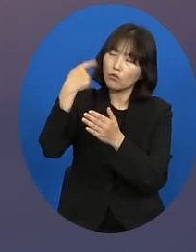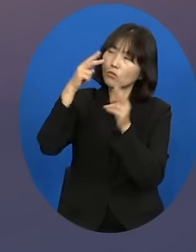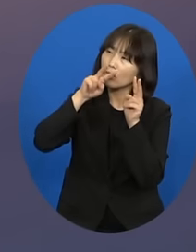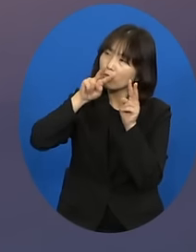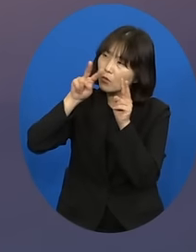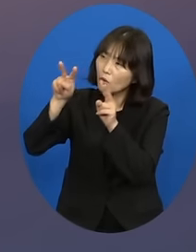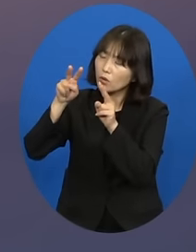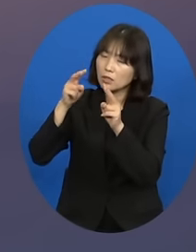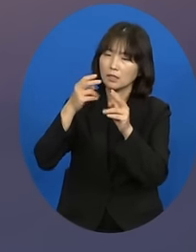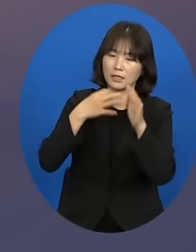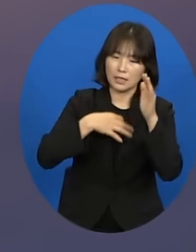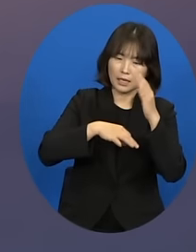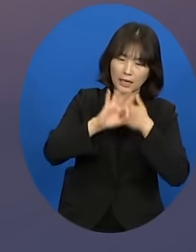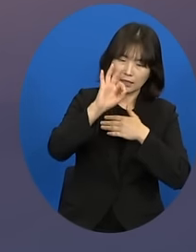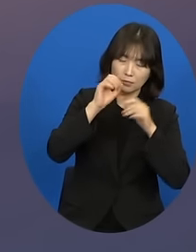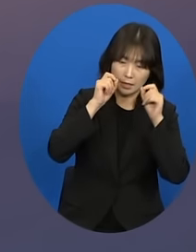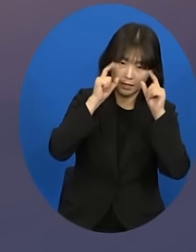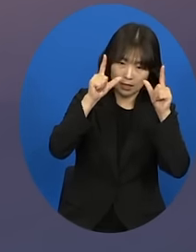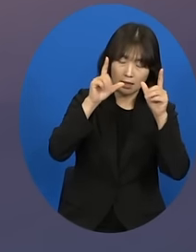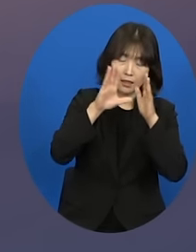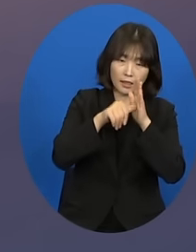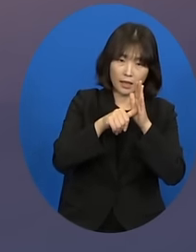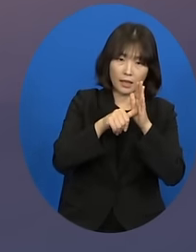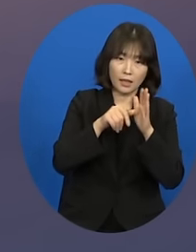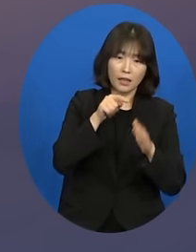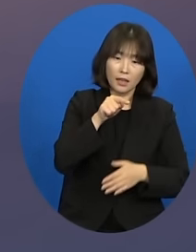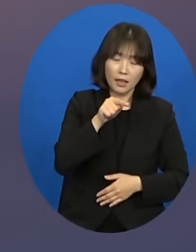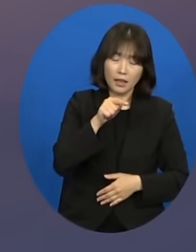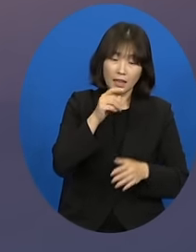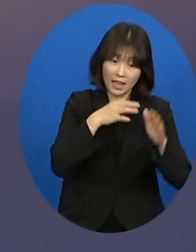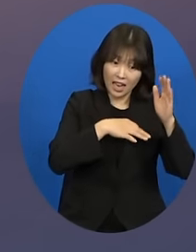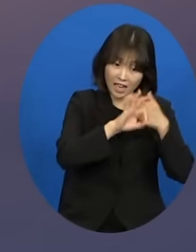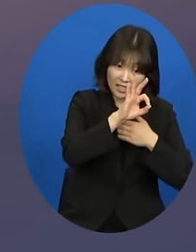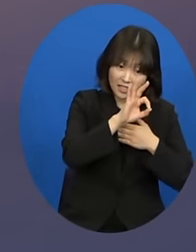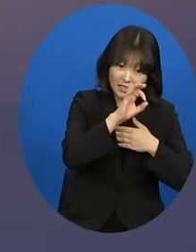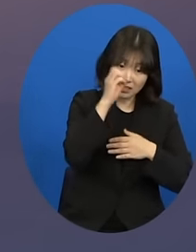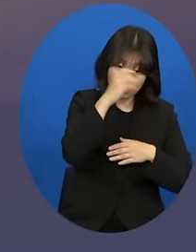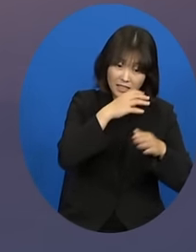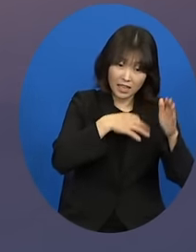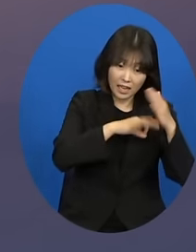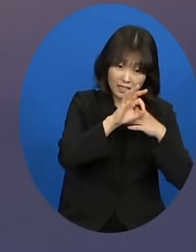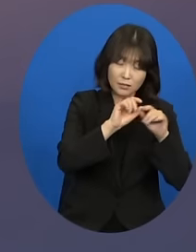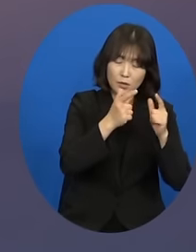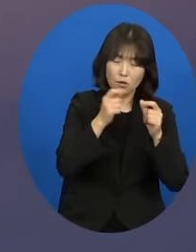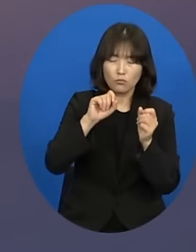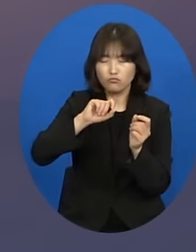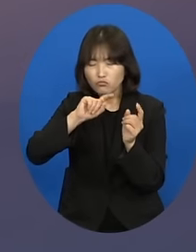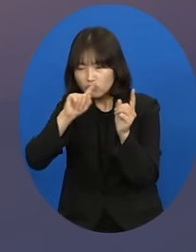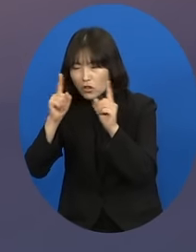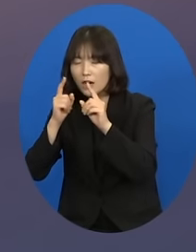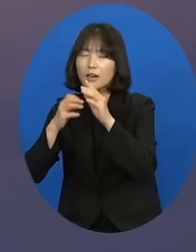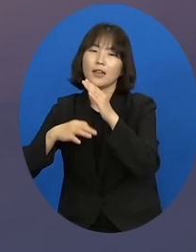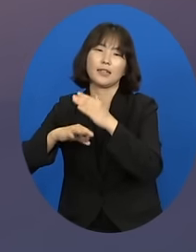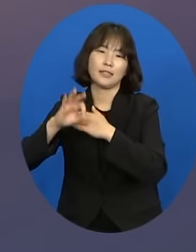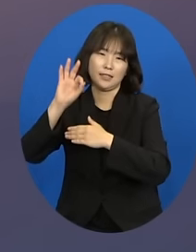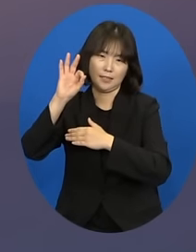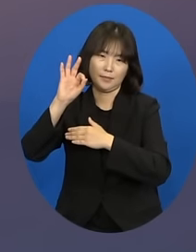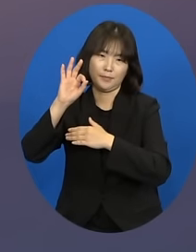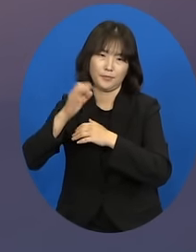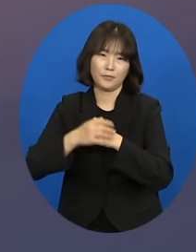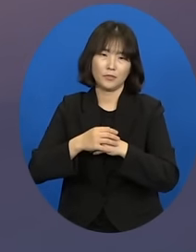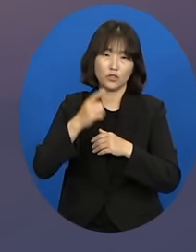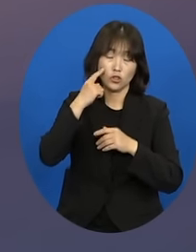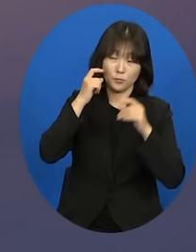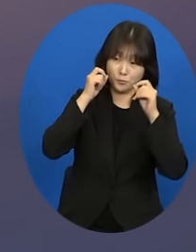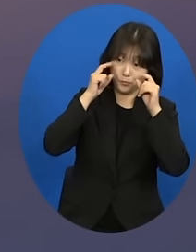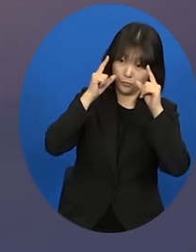그게 아침입니까? 부활의 아침이겠죠. 여러분 눈 뜨고 깨면 주님 앞에 서게 되는